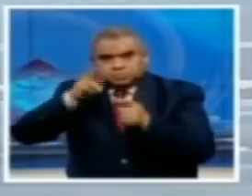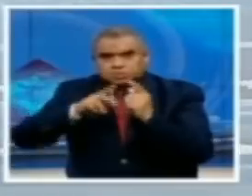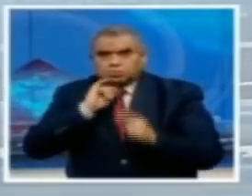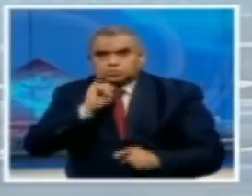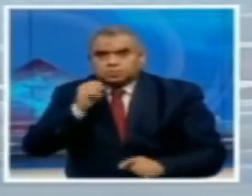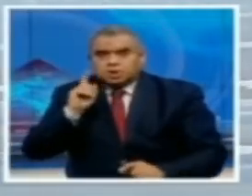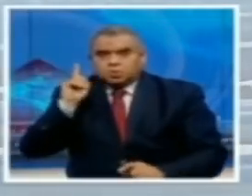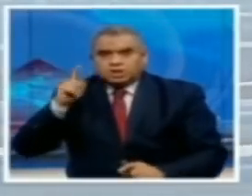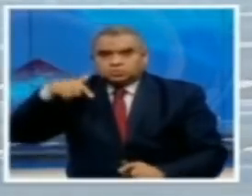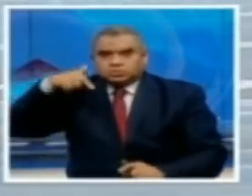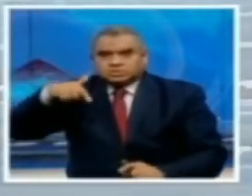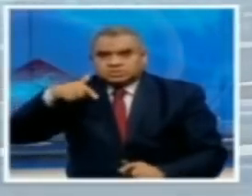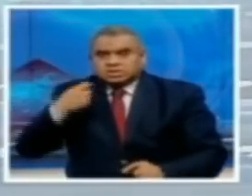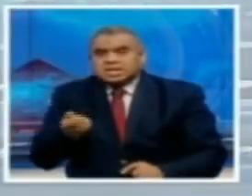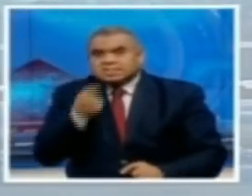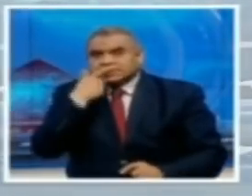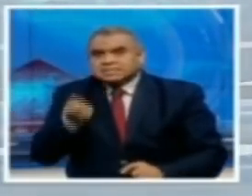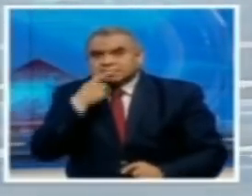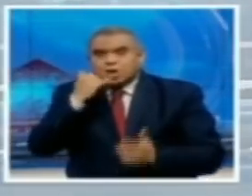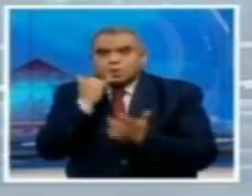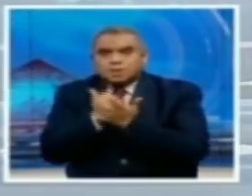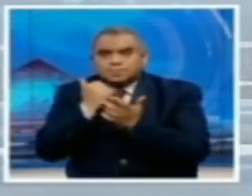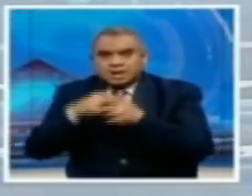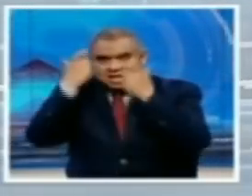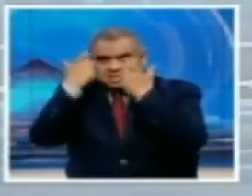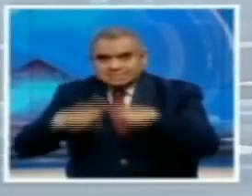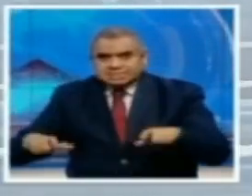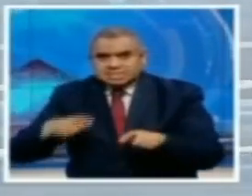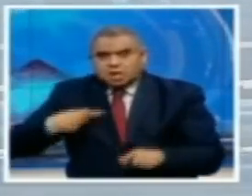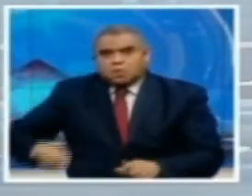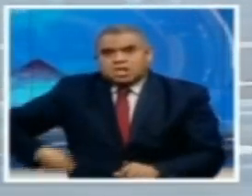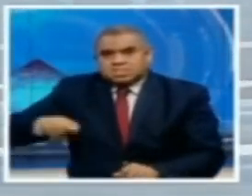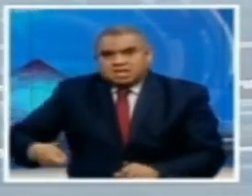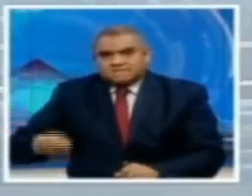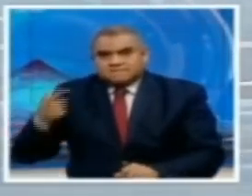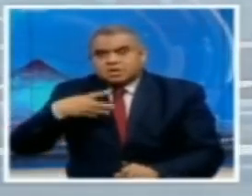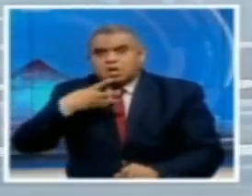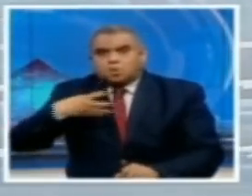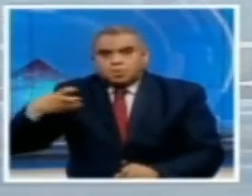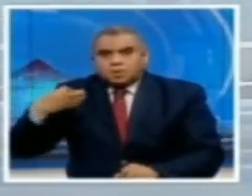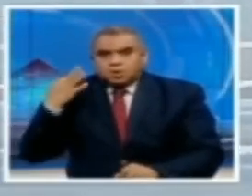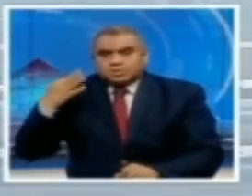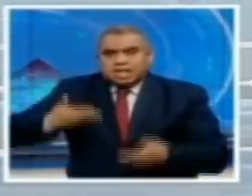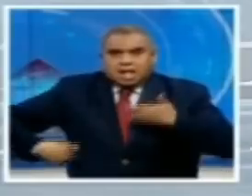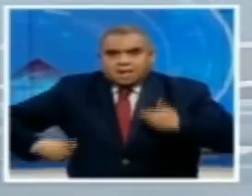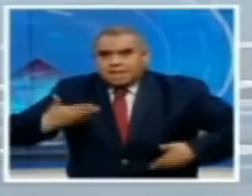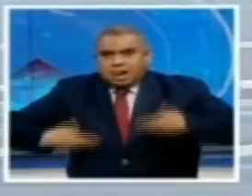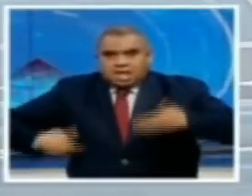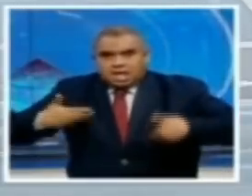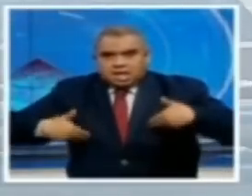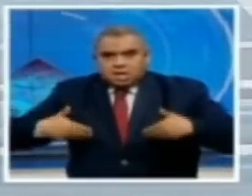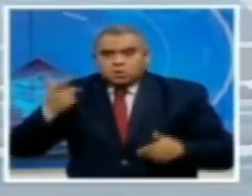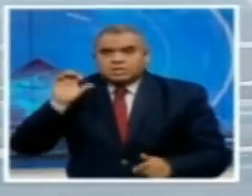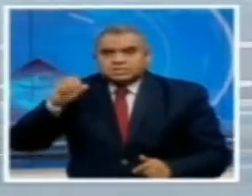صدور 561 قرار علاجي على نفقة الدولة وإجراء 403 عمليات